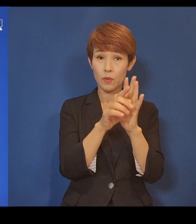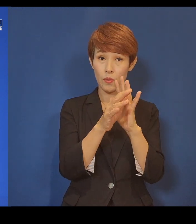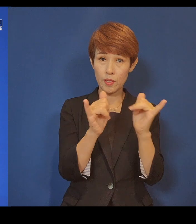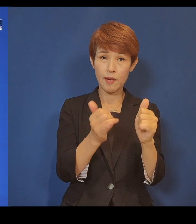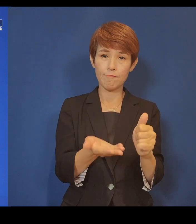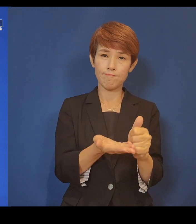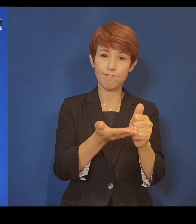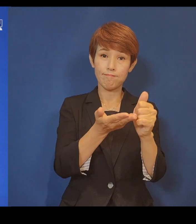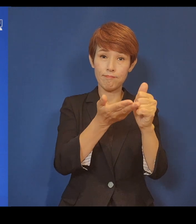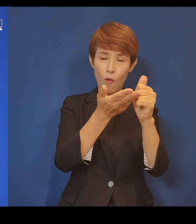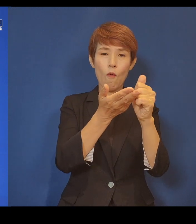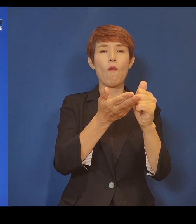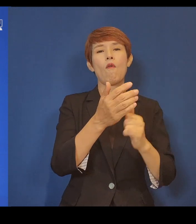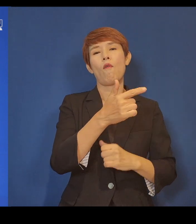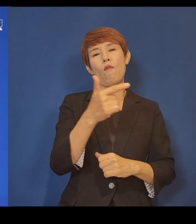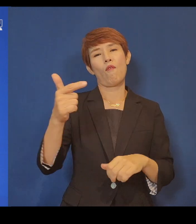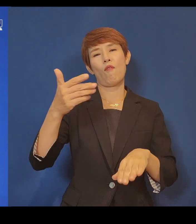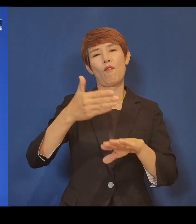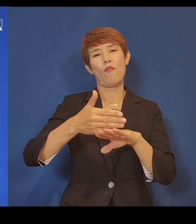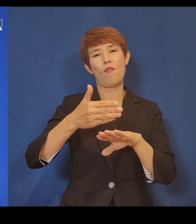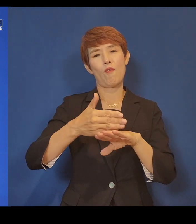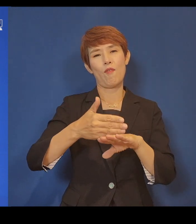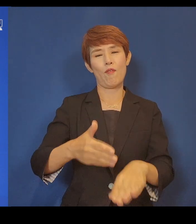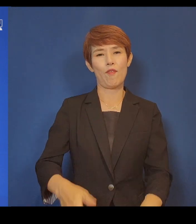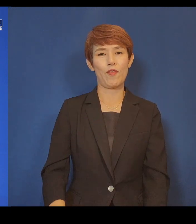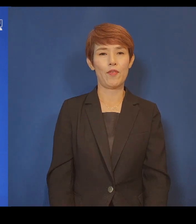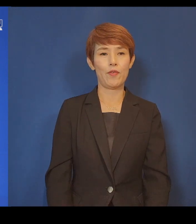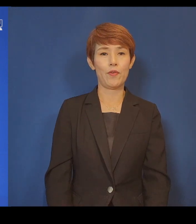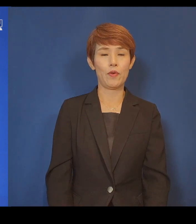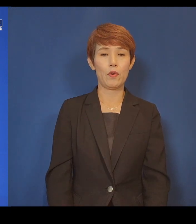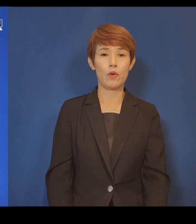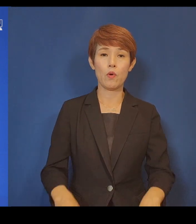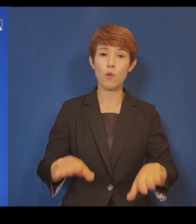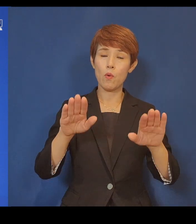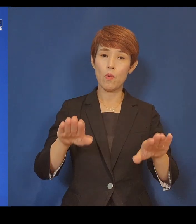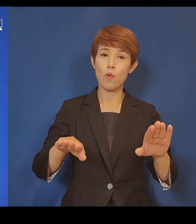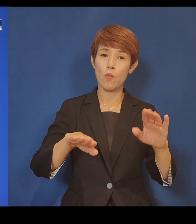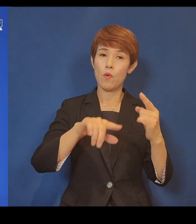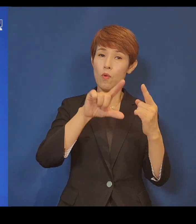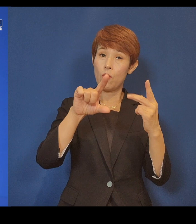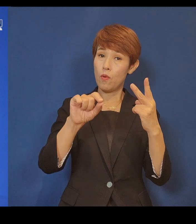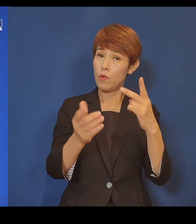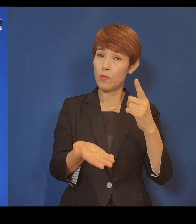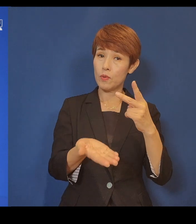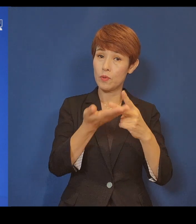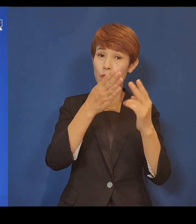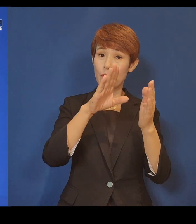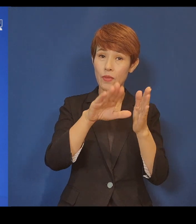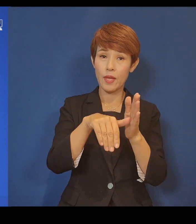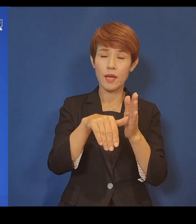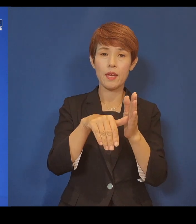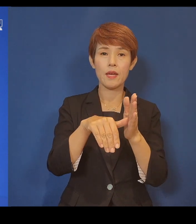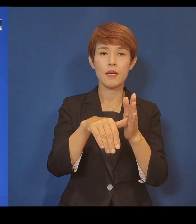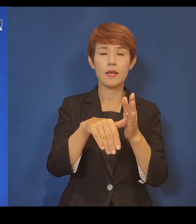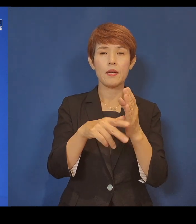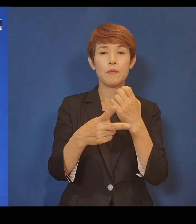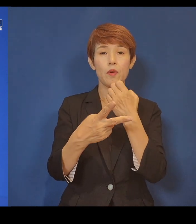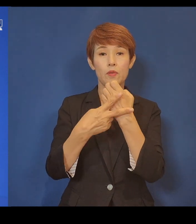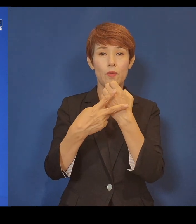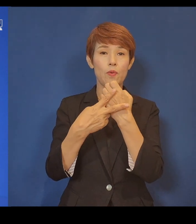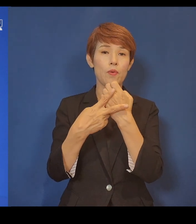세워낼 수 있게 돼서 참 감사했습니다. 올해 연초에 우리 평신도 지도자